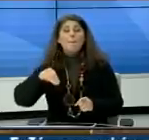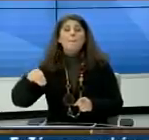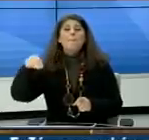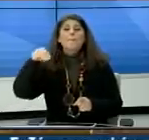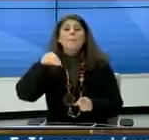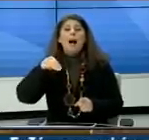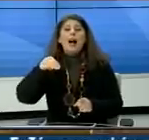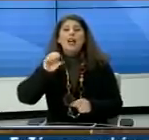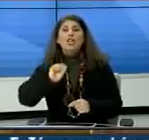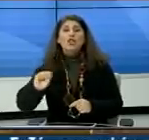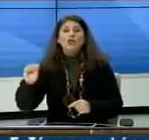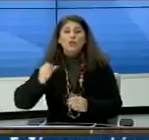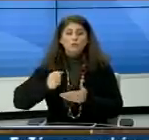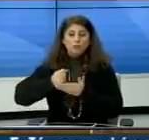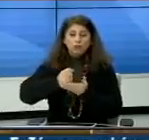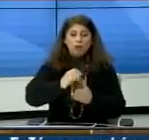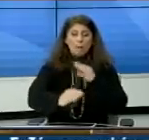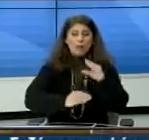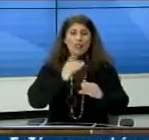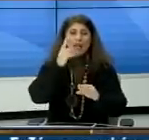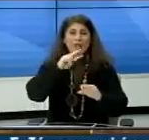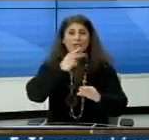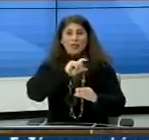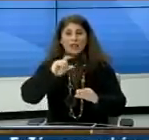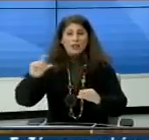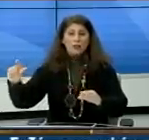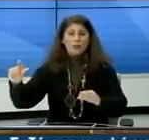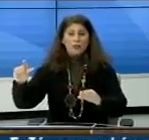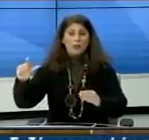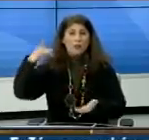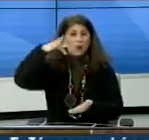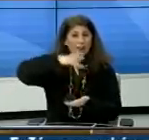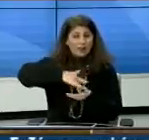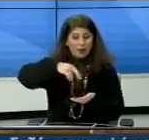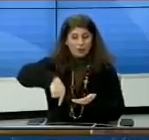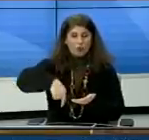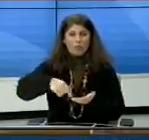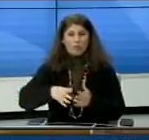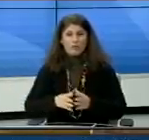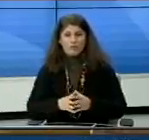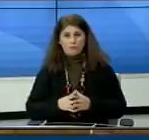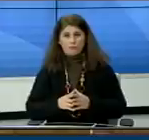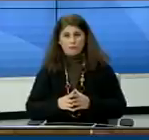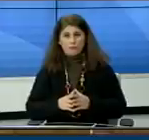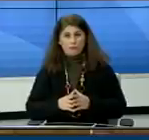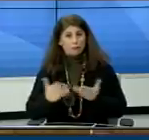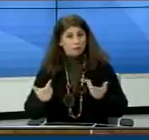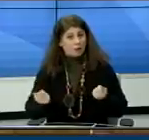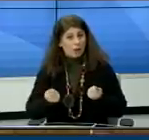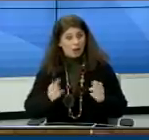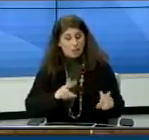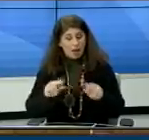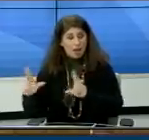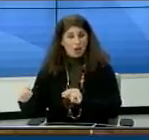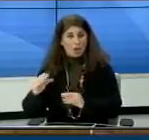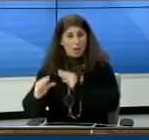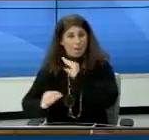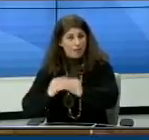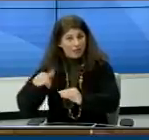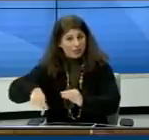να επενδύσει 1 δισεκατομμύριο ευρώ για τη δημιουργία 3 data center. Κάτι πρέπει να βλέπει η Digital Reality, πραγματοποιεί μια παρόμοια επένδυση